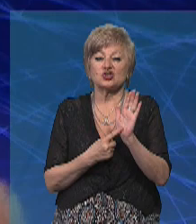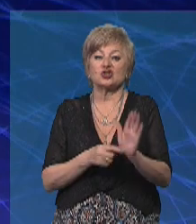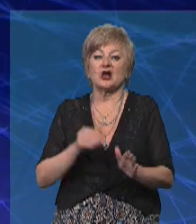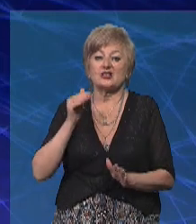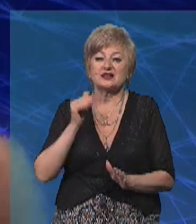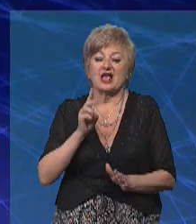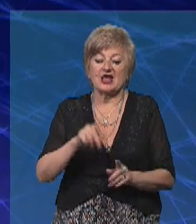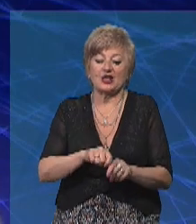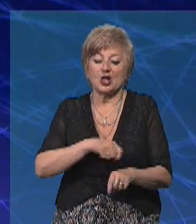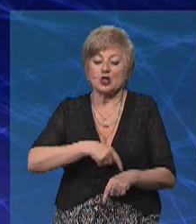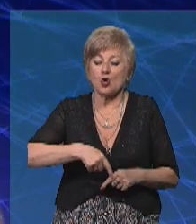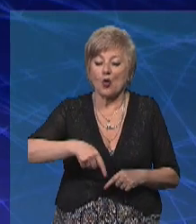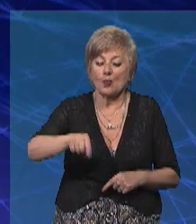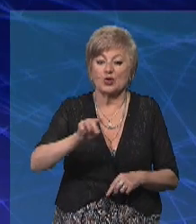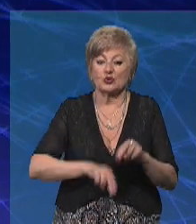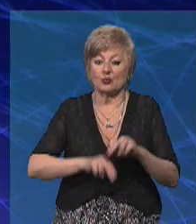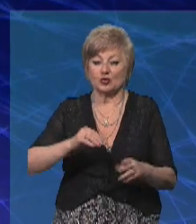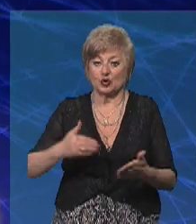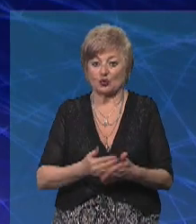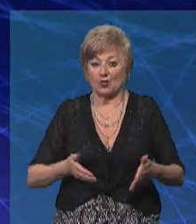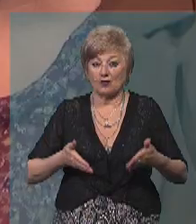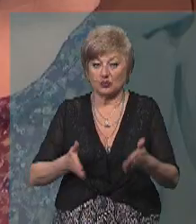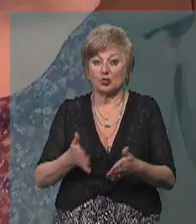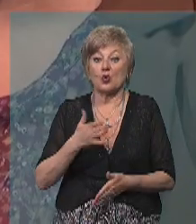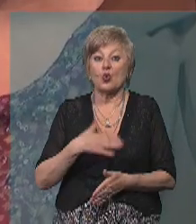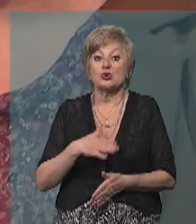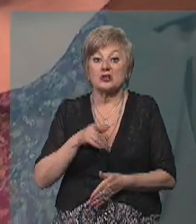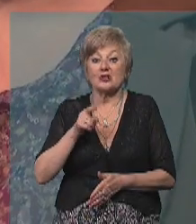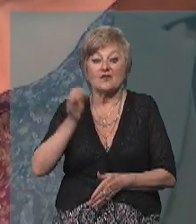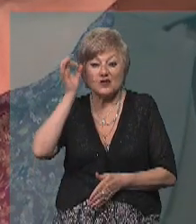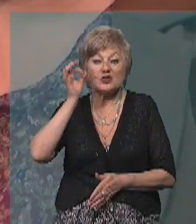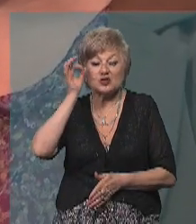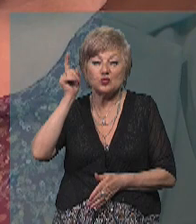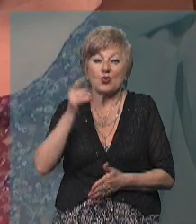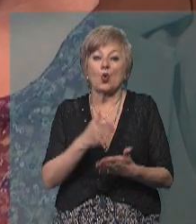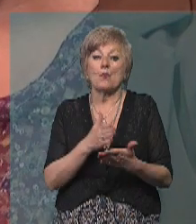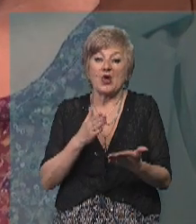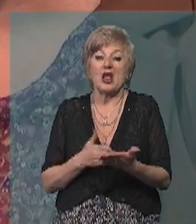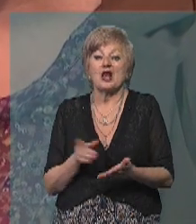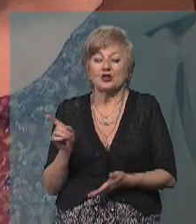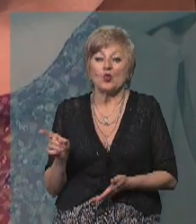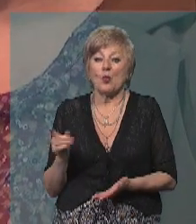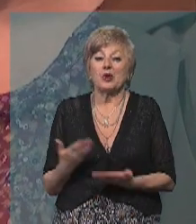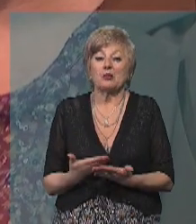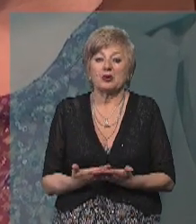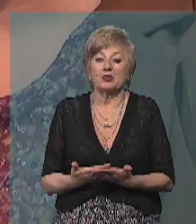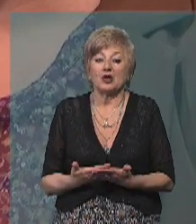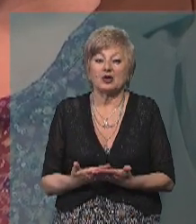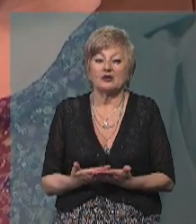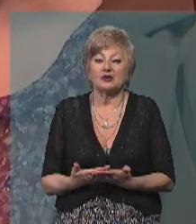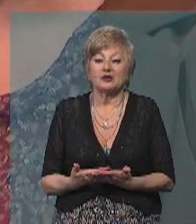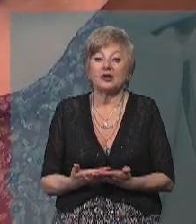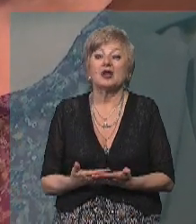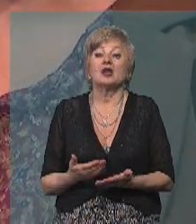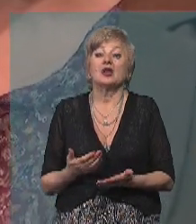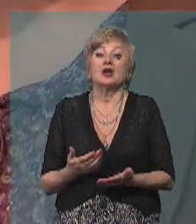тисяч кілометрів побудованих нових шляхів. Ну нащо там згадувати про той клятий Мелітополь, от куди взагалі Господь ніколи не